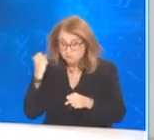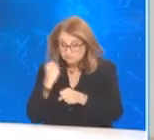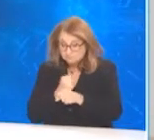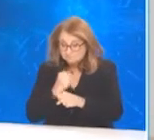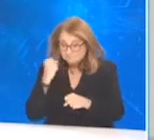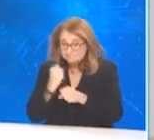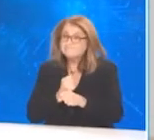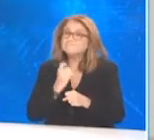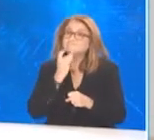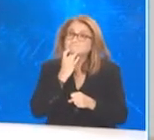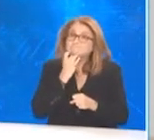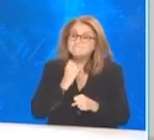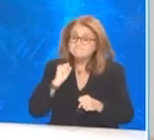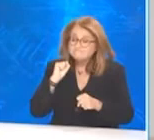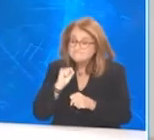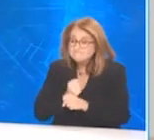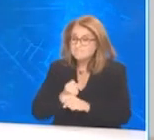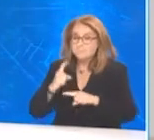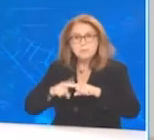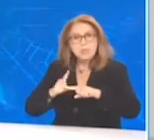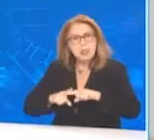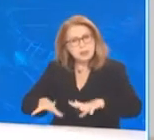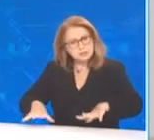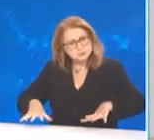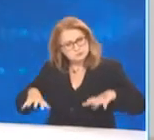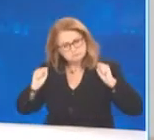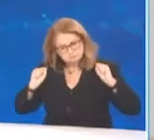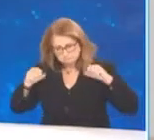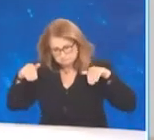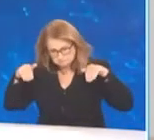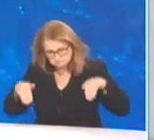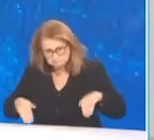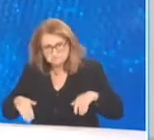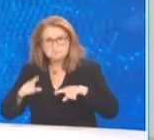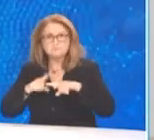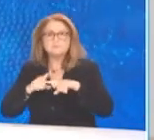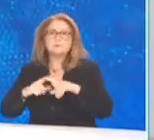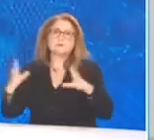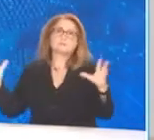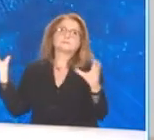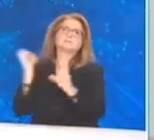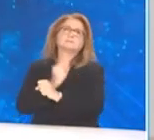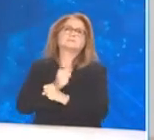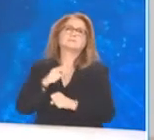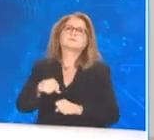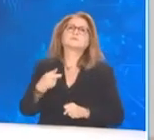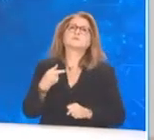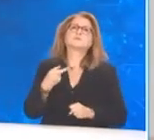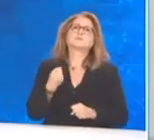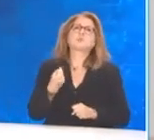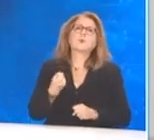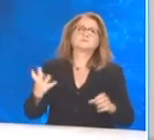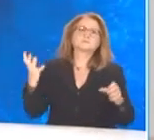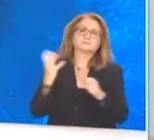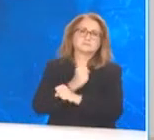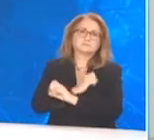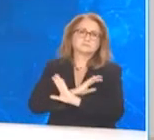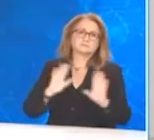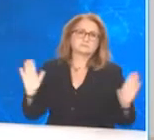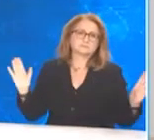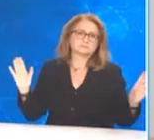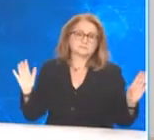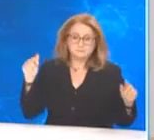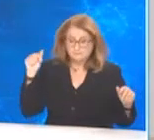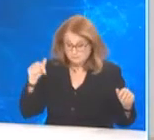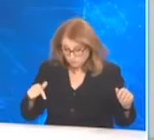την προσμονή και την επιμονή των ίδιων των Ελλήνων, έχει καταφέρει να πετύχει. Δεν υπάρχει κάποιος